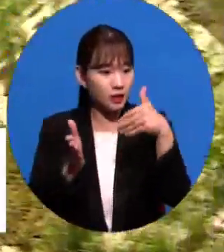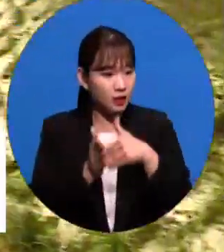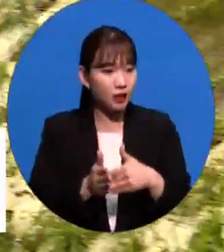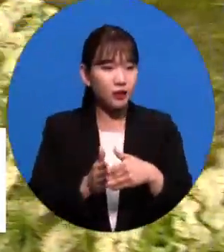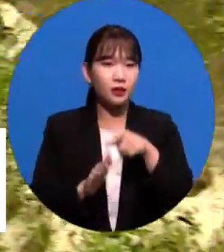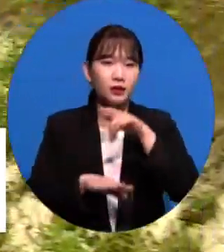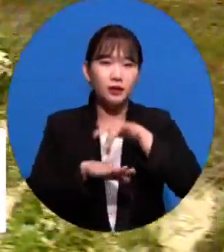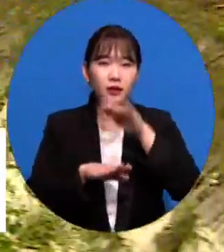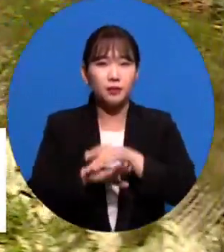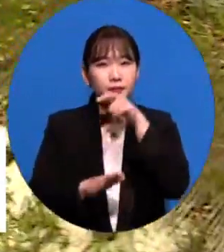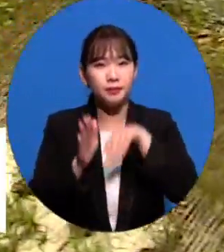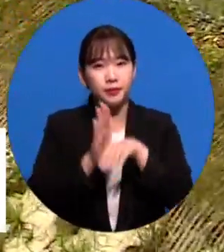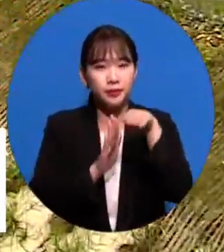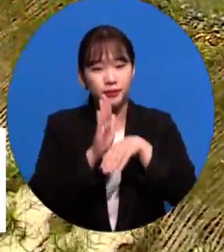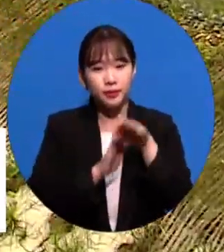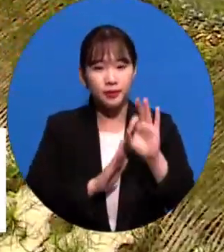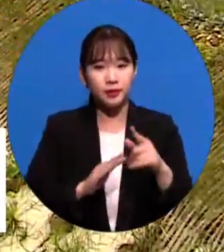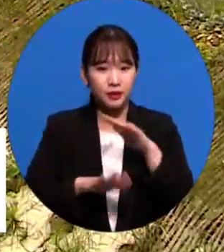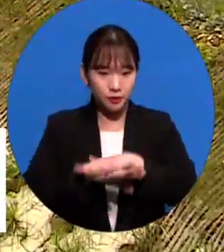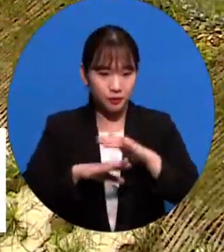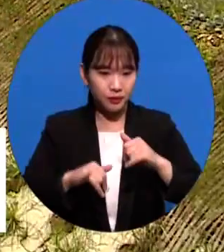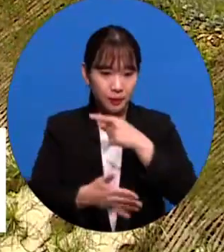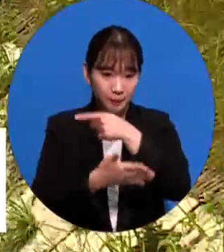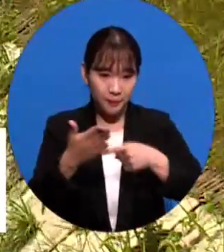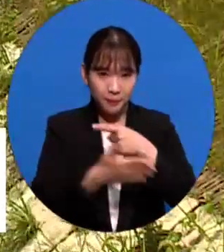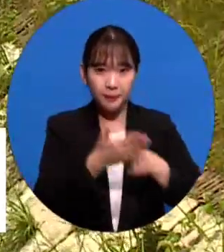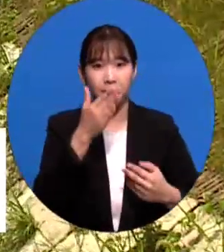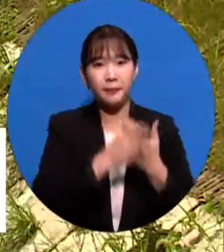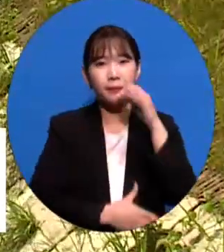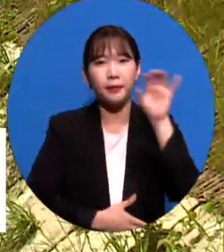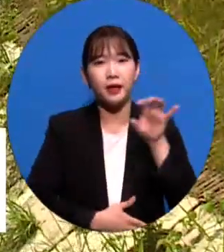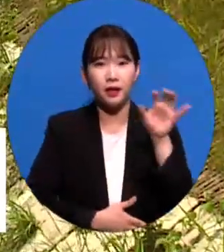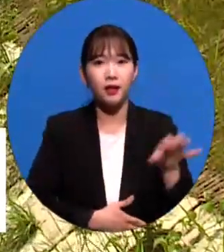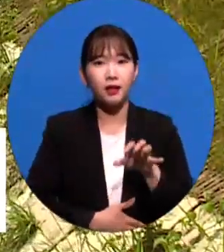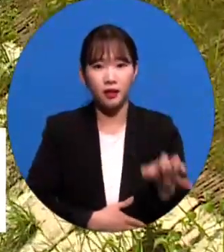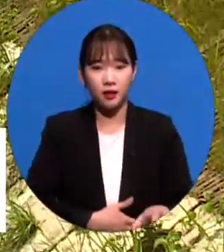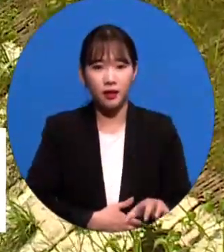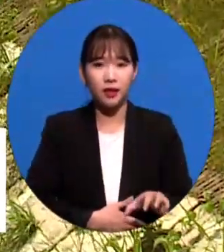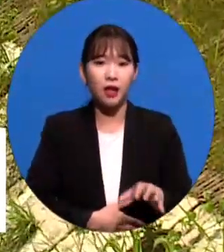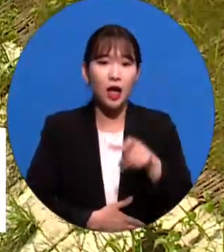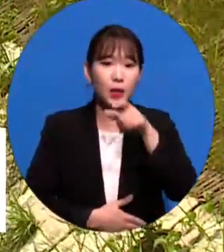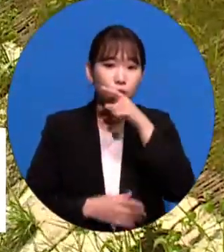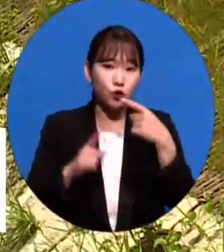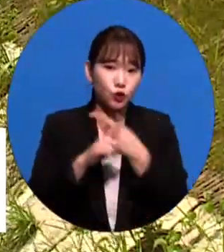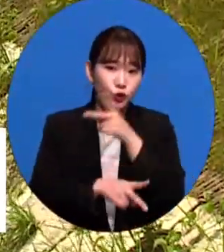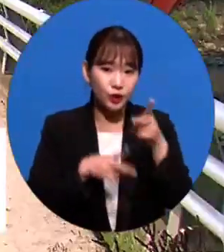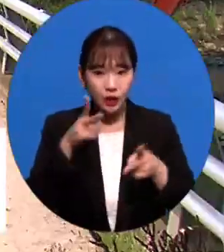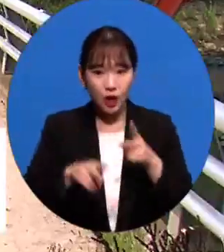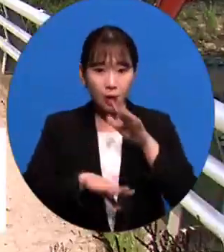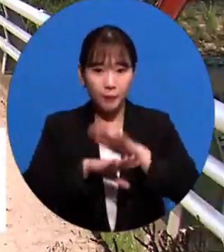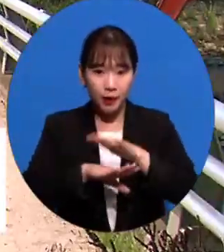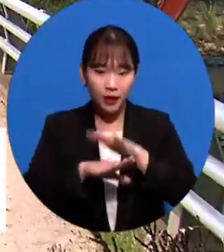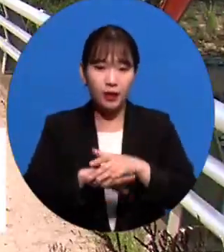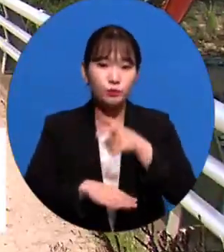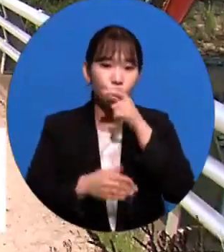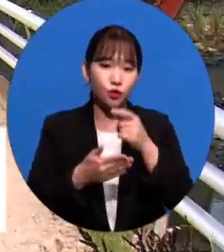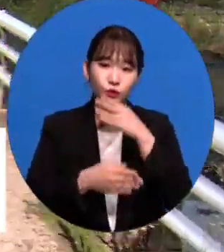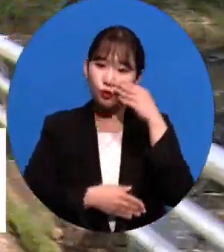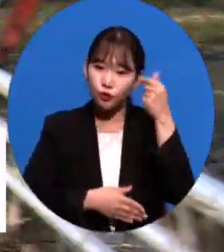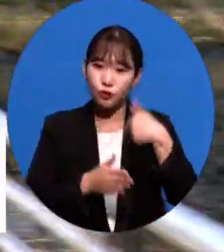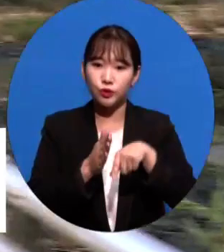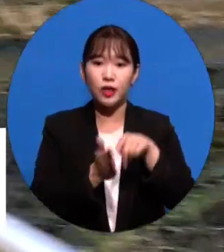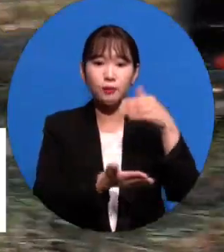상습 침수로 인해 농민들의 재산 피해가 반복되었습니다. 배수 개선 사업은 농경지 배수를 위해